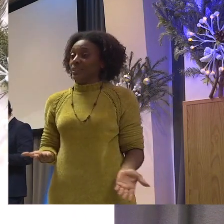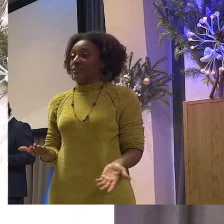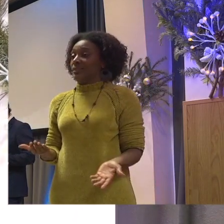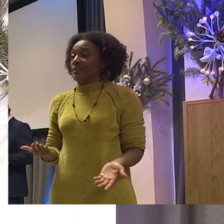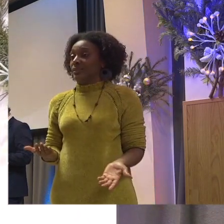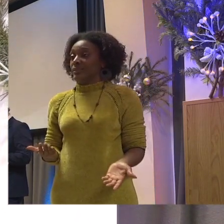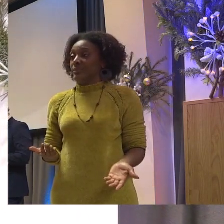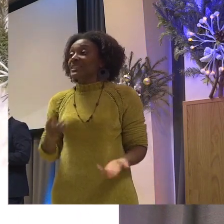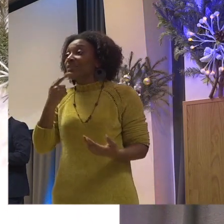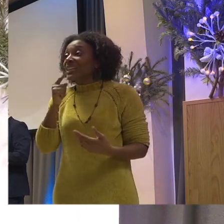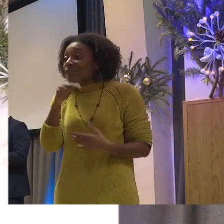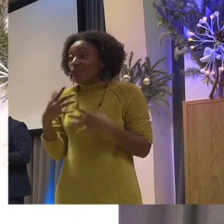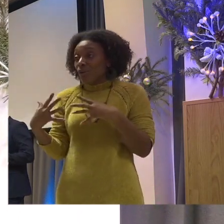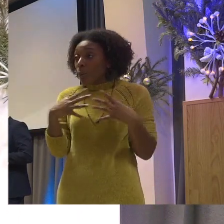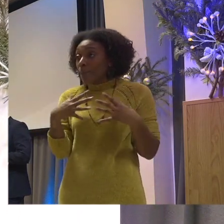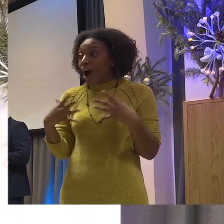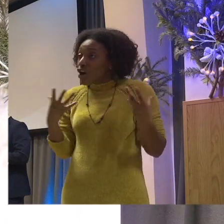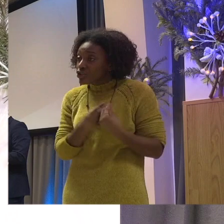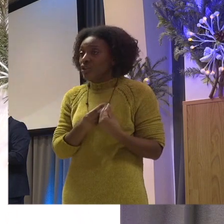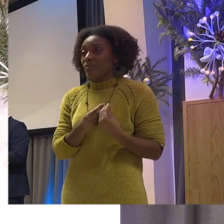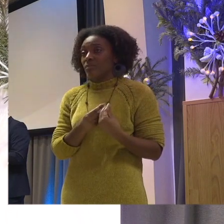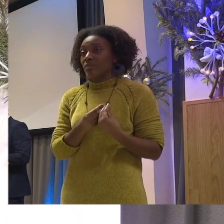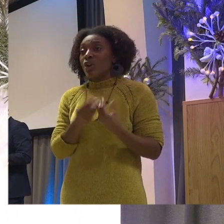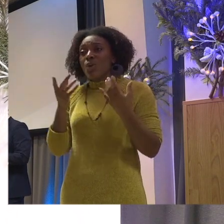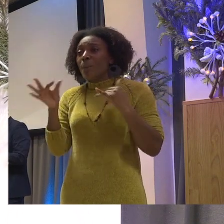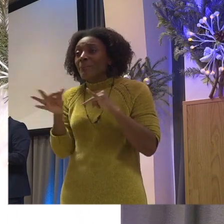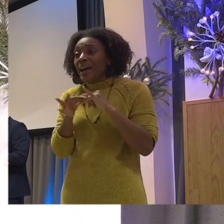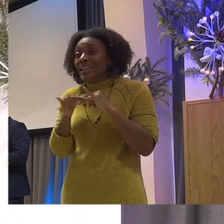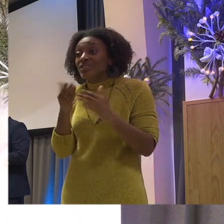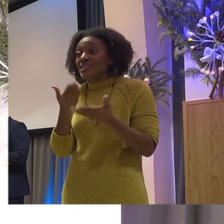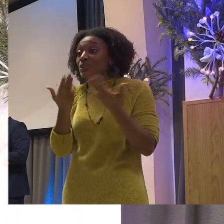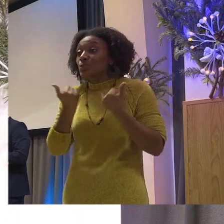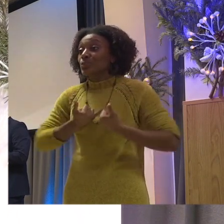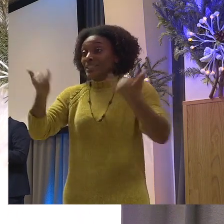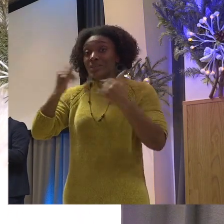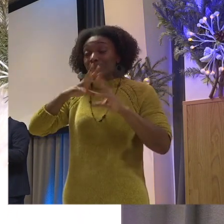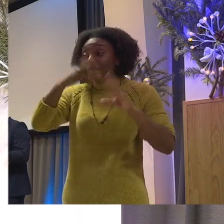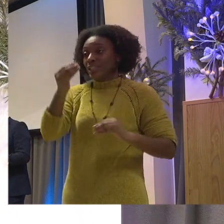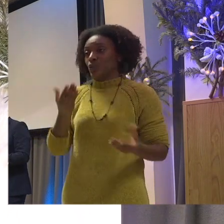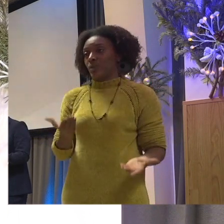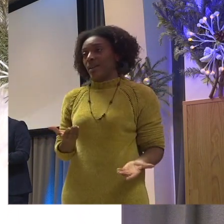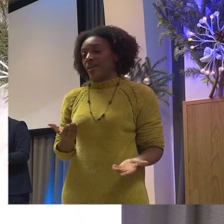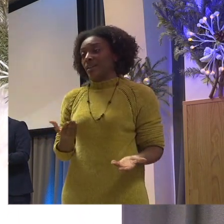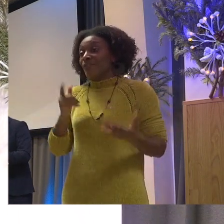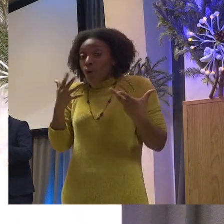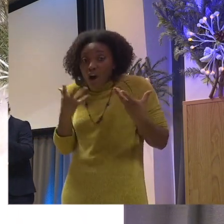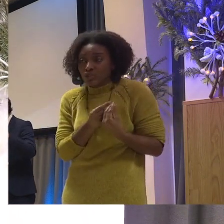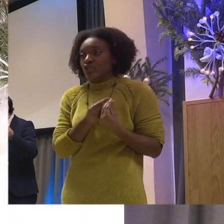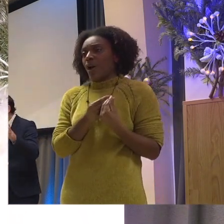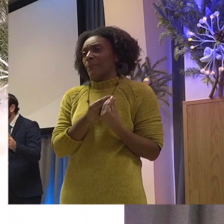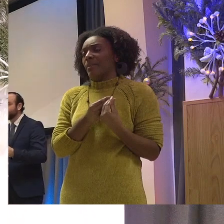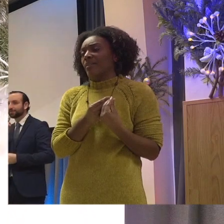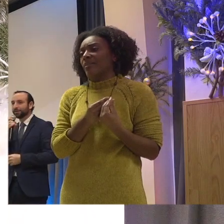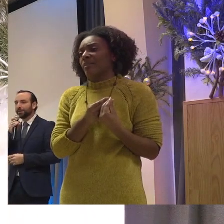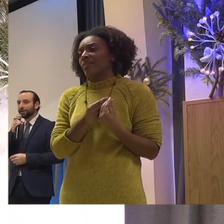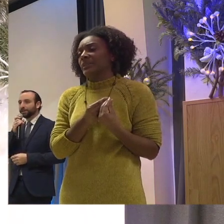Vous devez donc lutter ensemble, parce que le mariage est une puissance spirituelle. Qui est cette personne qui est pleine